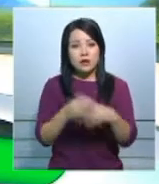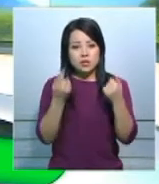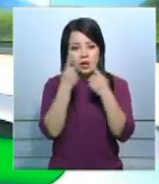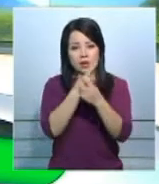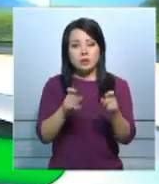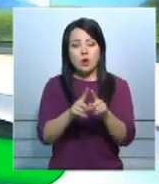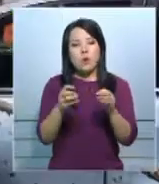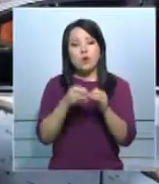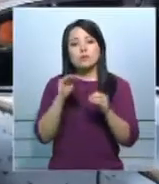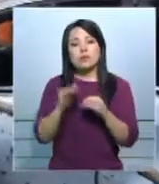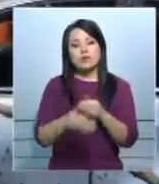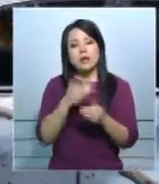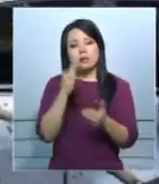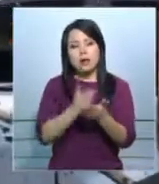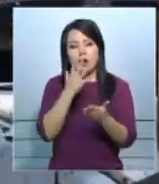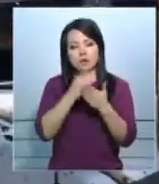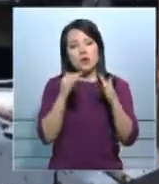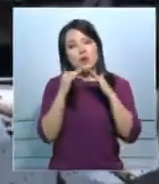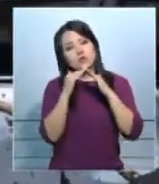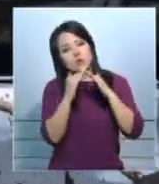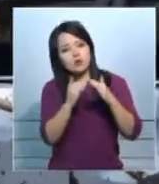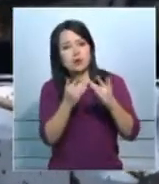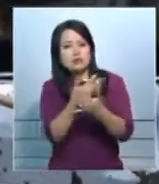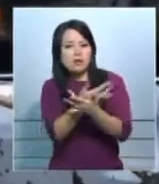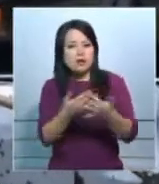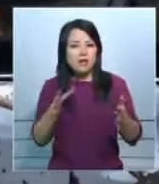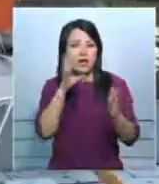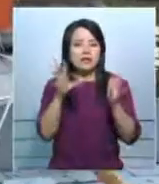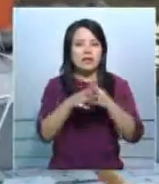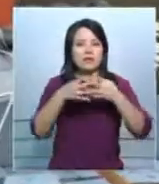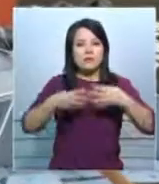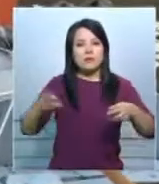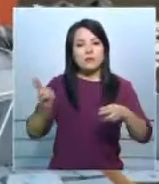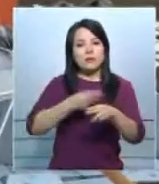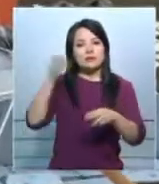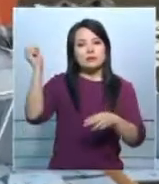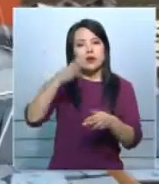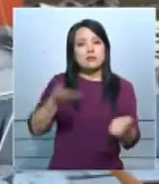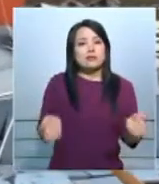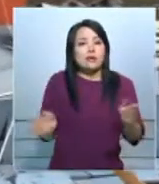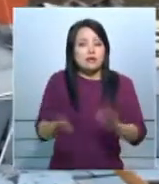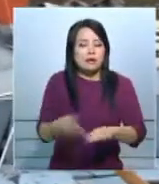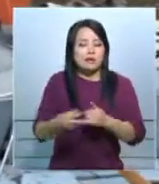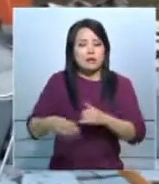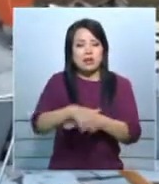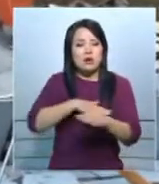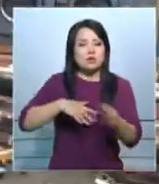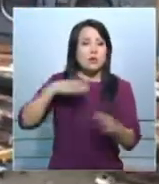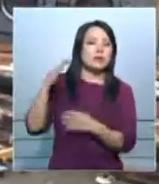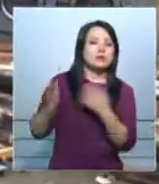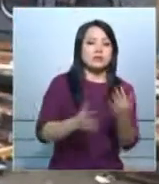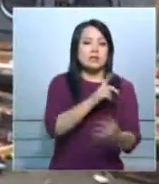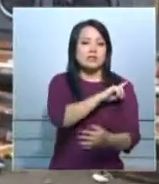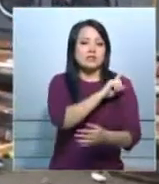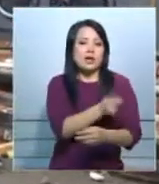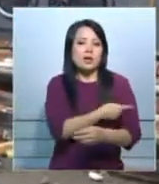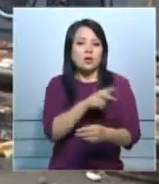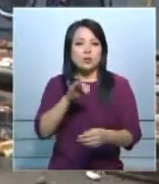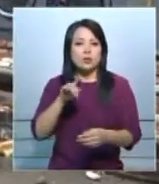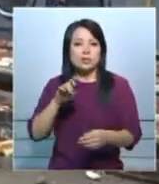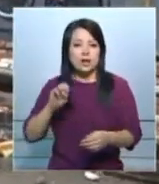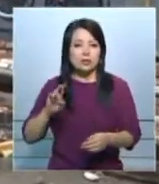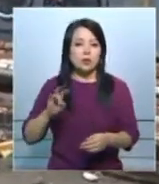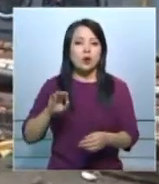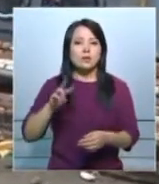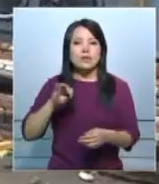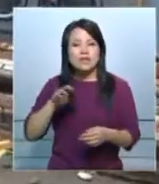қоса 10 000-нан астам үй мен өзге де мекемелер электр жарығынсыз қалған. Ұйтқыған жел елдің оңтүстігіндегі Луизиана мен